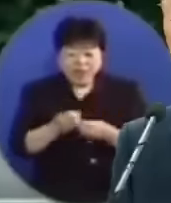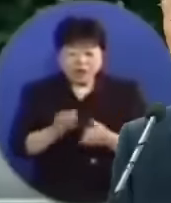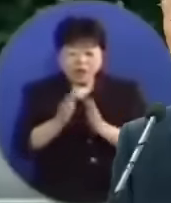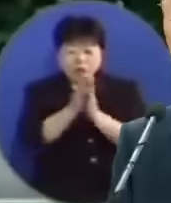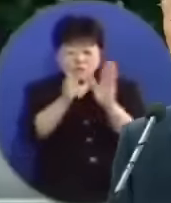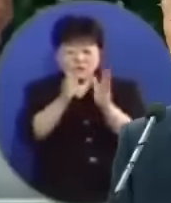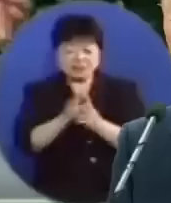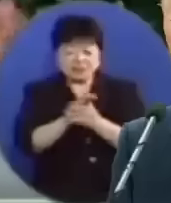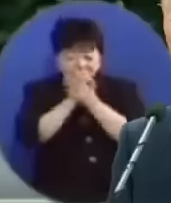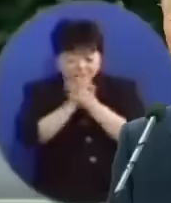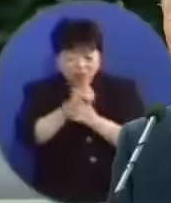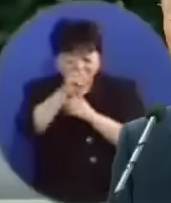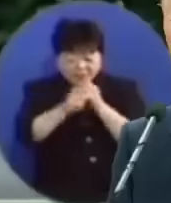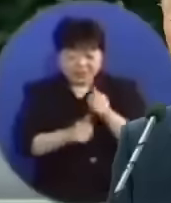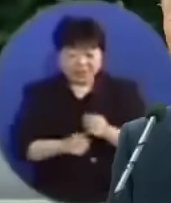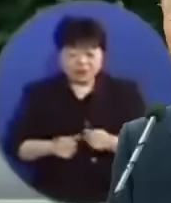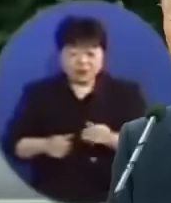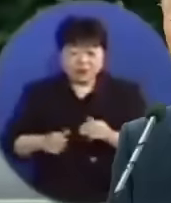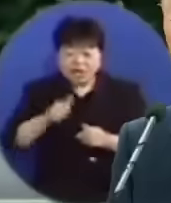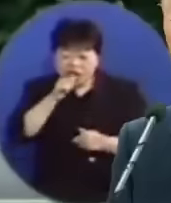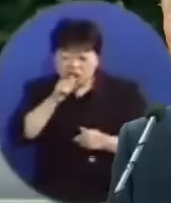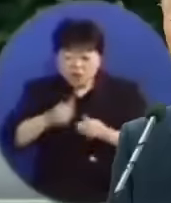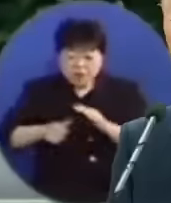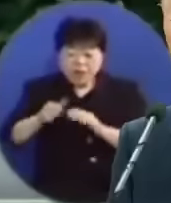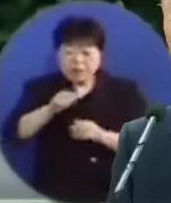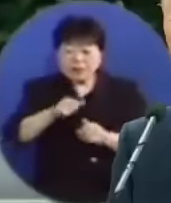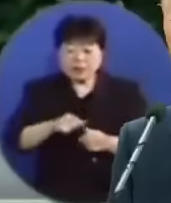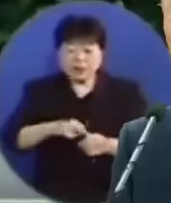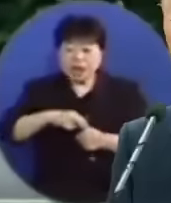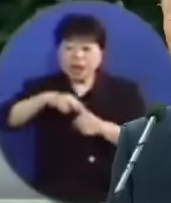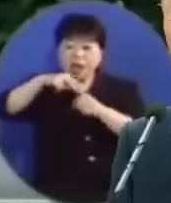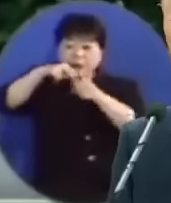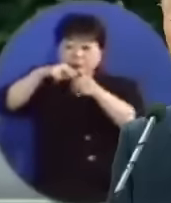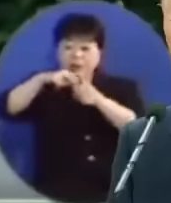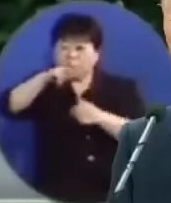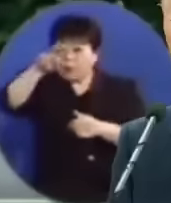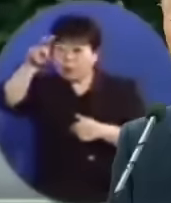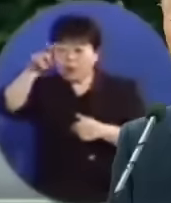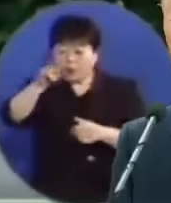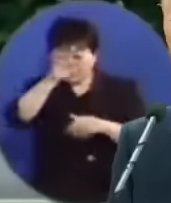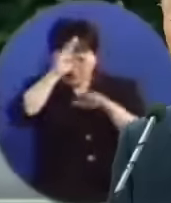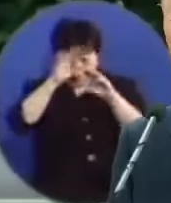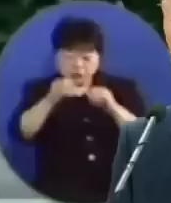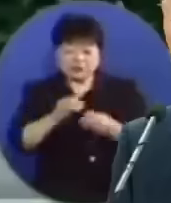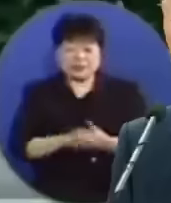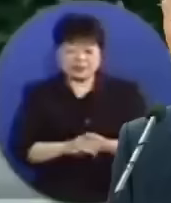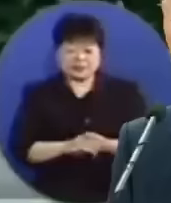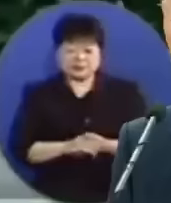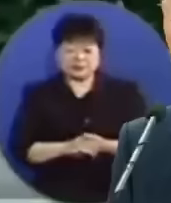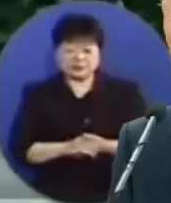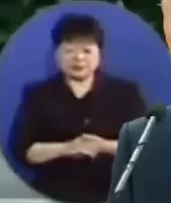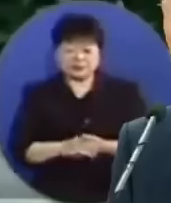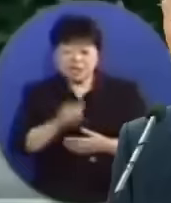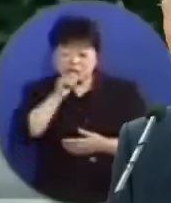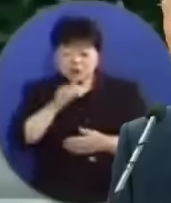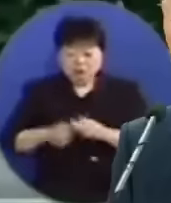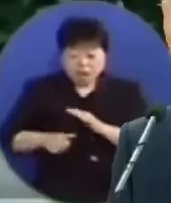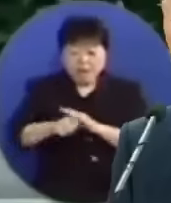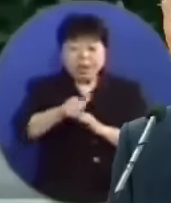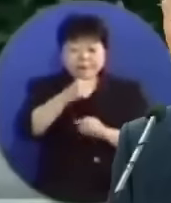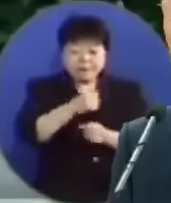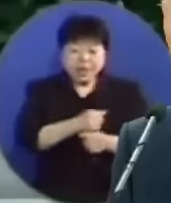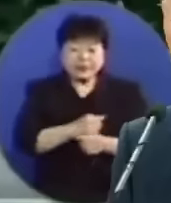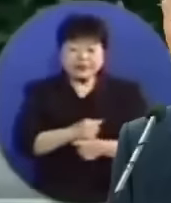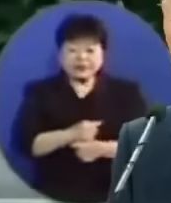모세가 기도하며 하나님이 구리뱀을 만들어 달으라. 쳐다본 사람마다 다 나을 것이다. 빨리 구리뱀을 만들어서 장대에 달아서